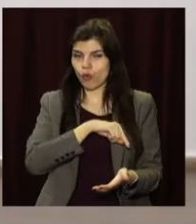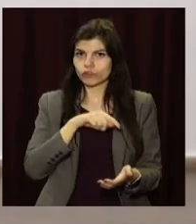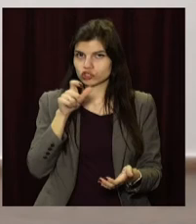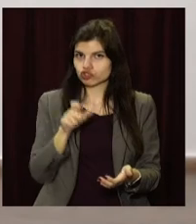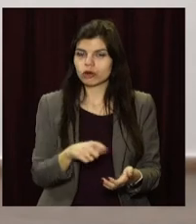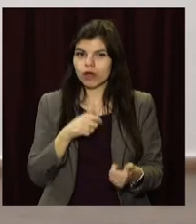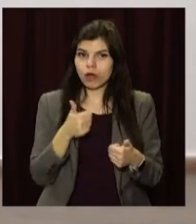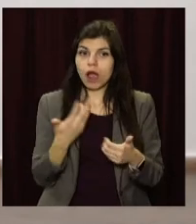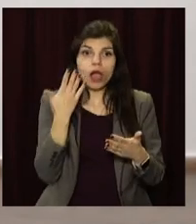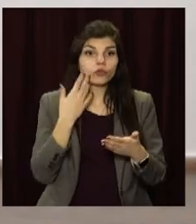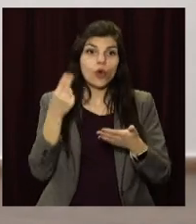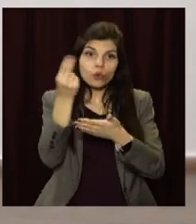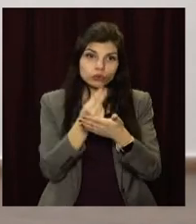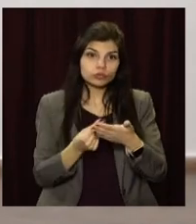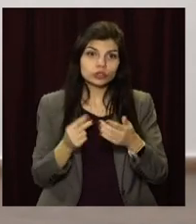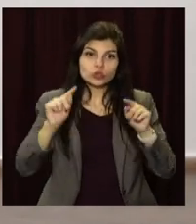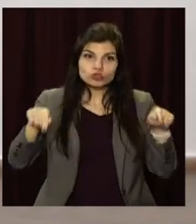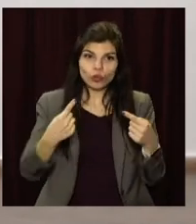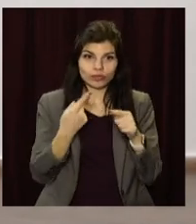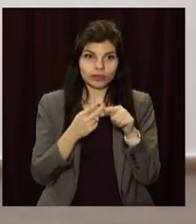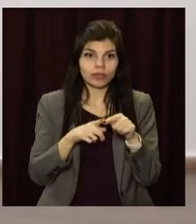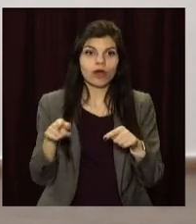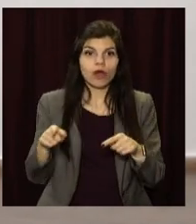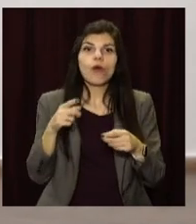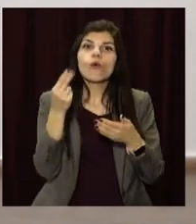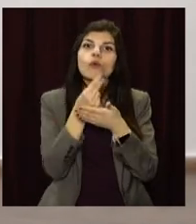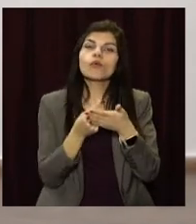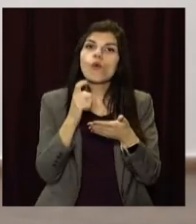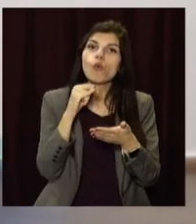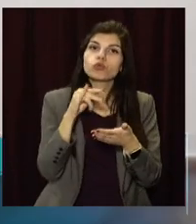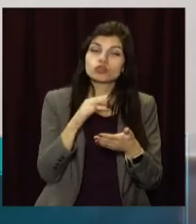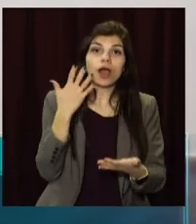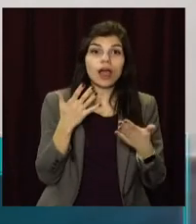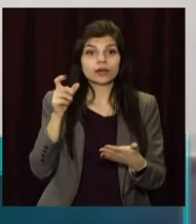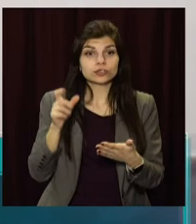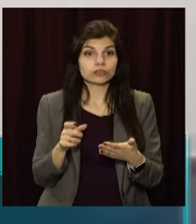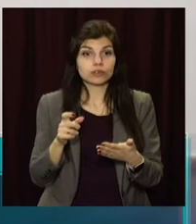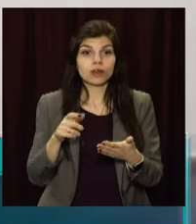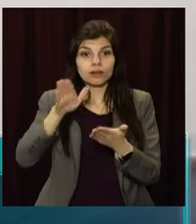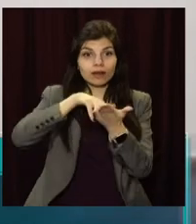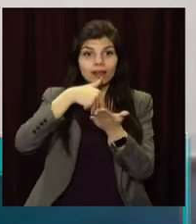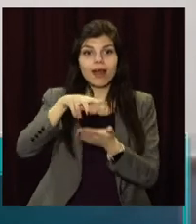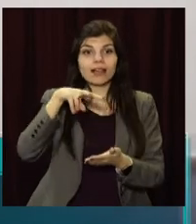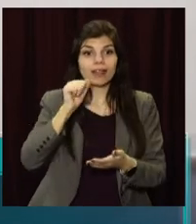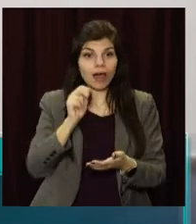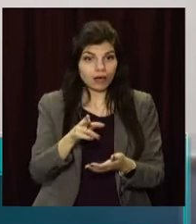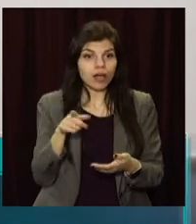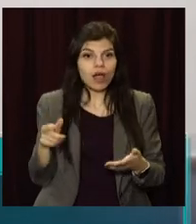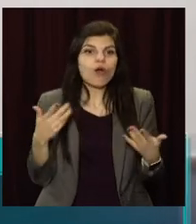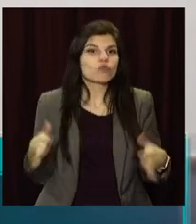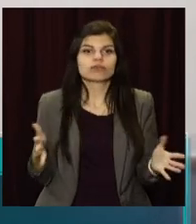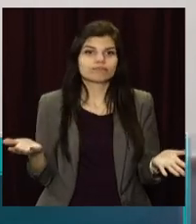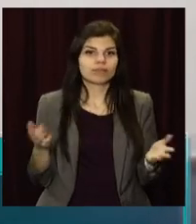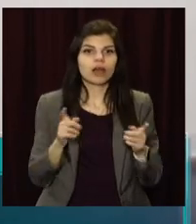чоловіком. Коли художник створює произведення, він художник. Як тільки произведення покрите лаком, воно перестає бути